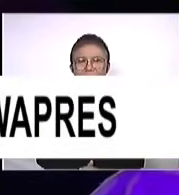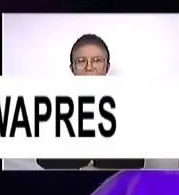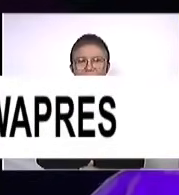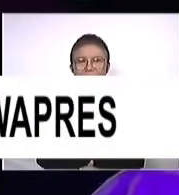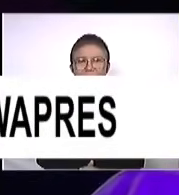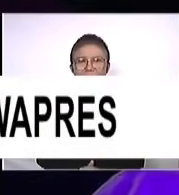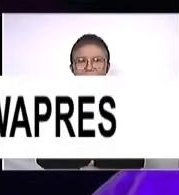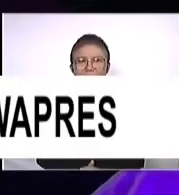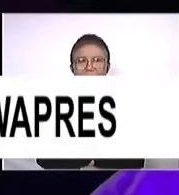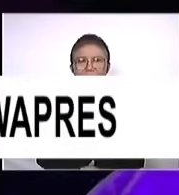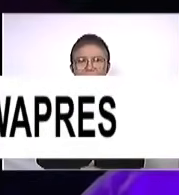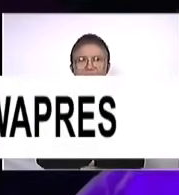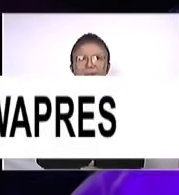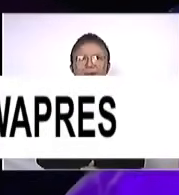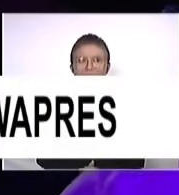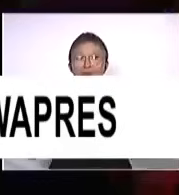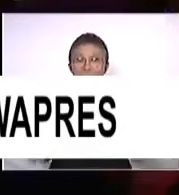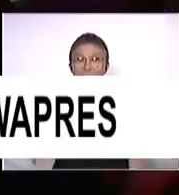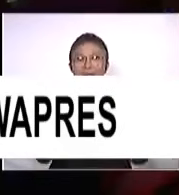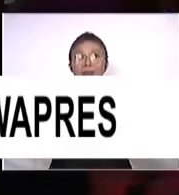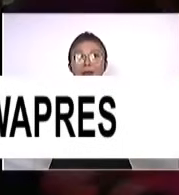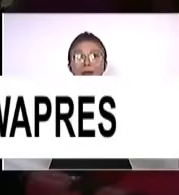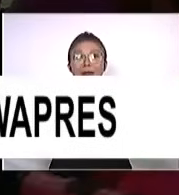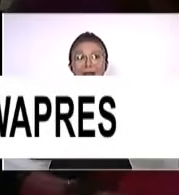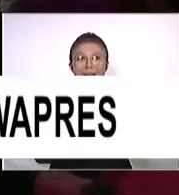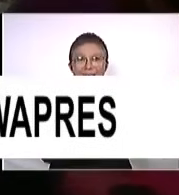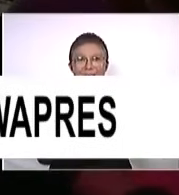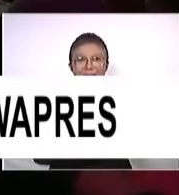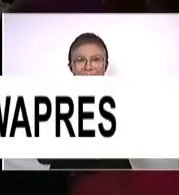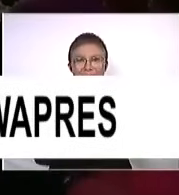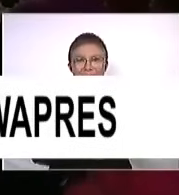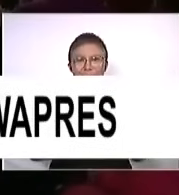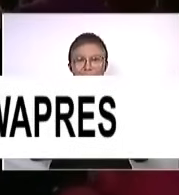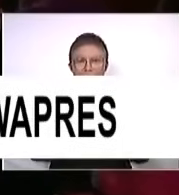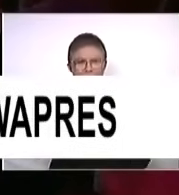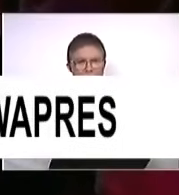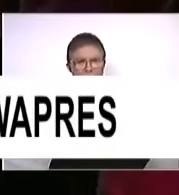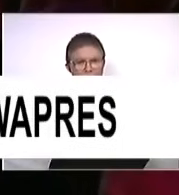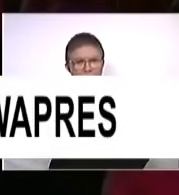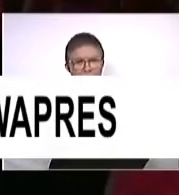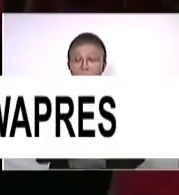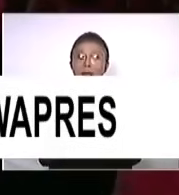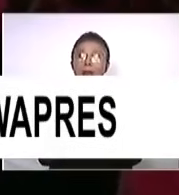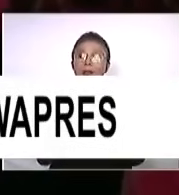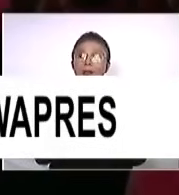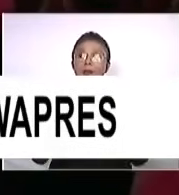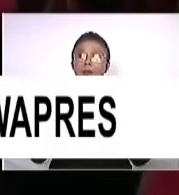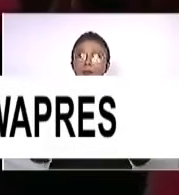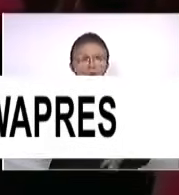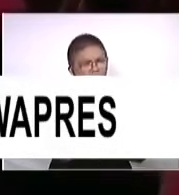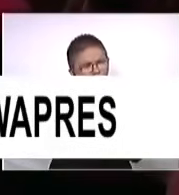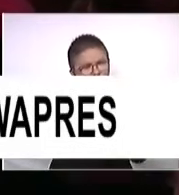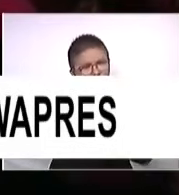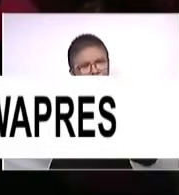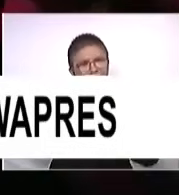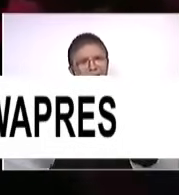begitu menurut anda prediksi anda apakah eh kemunculan istilah-istilah sulit nantinya yang kemungkinan juga akan ada di debat ee di 7